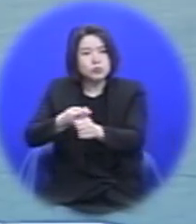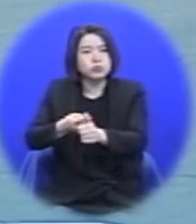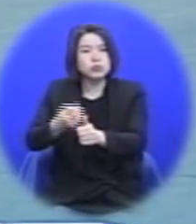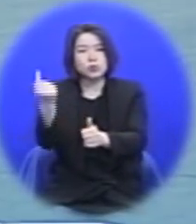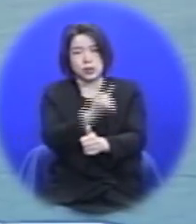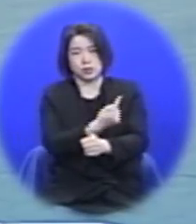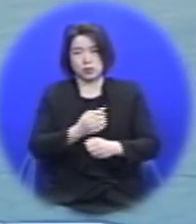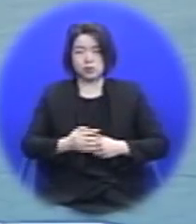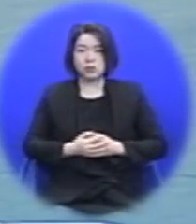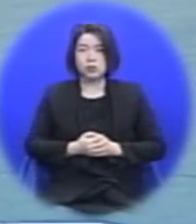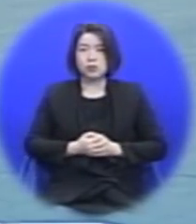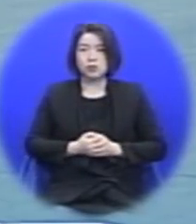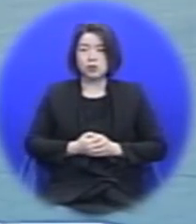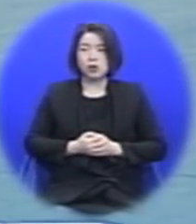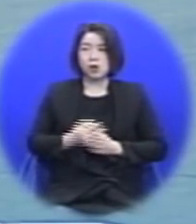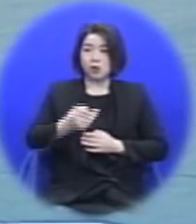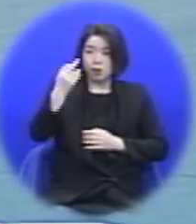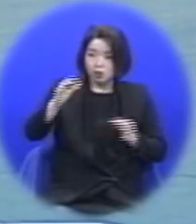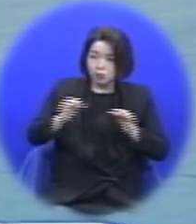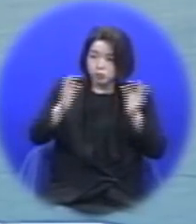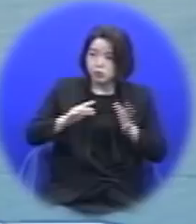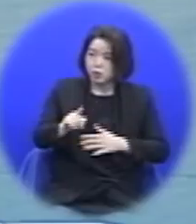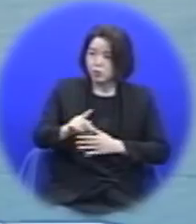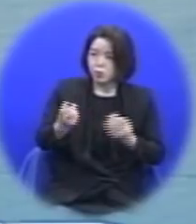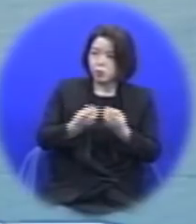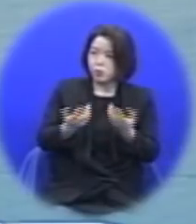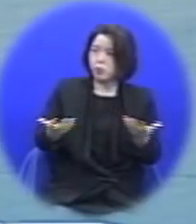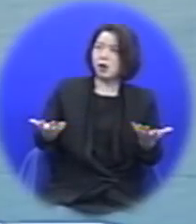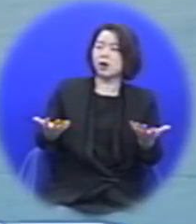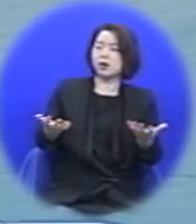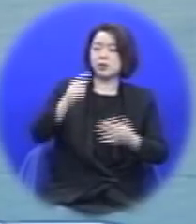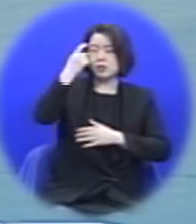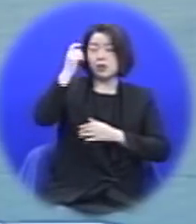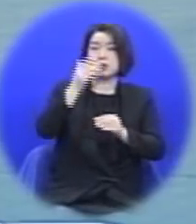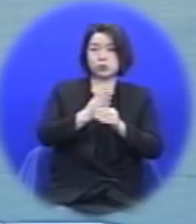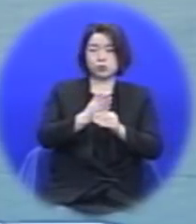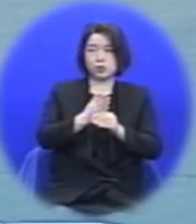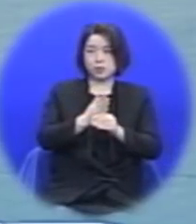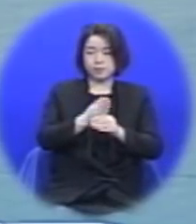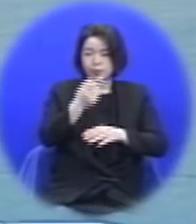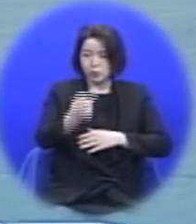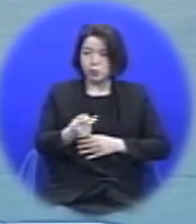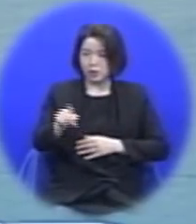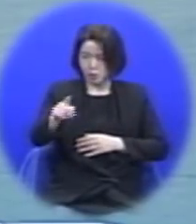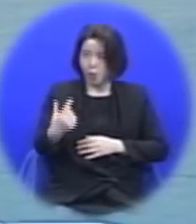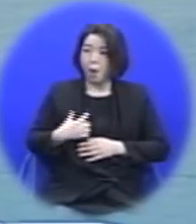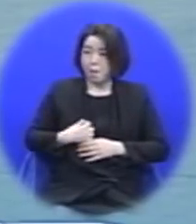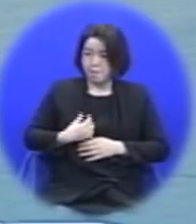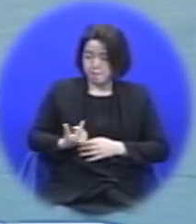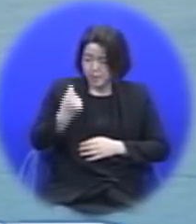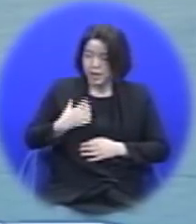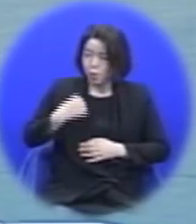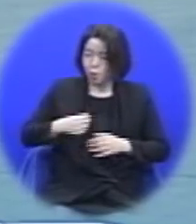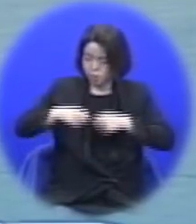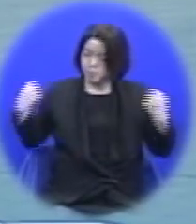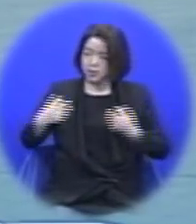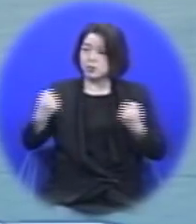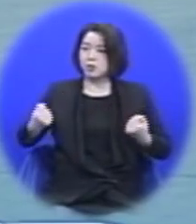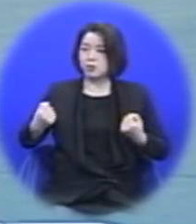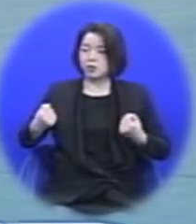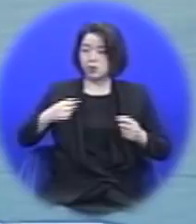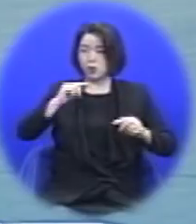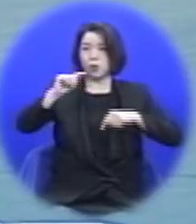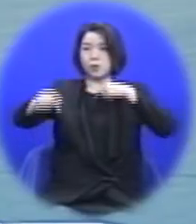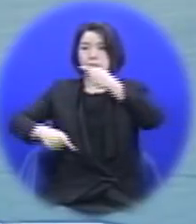거예요. 형이 순간 이거 어떻게 해야 되나 생각하다가 동생에게 빨리 옷을 벗어. 그리고 자기